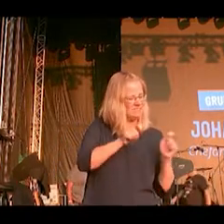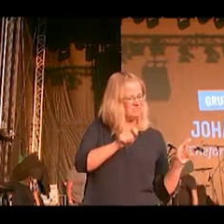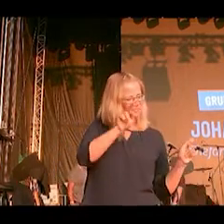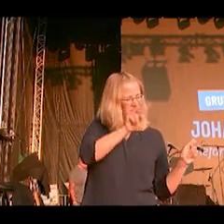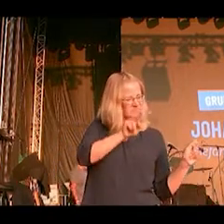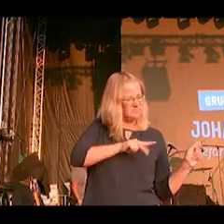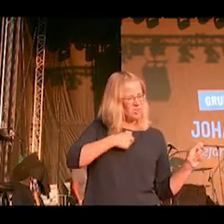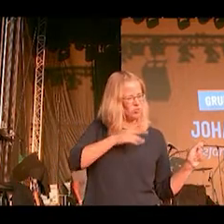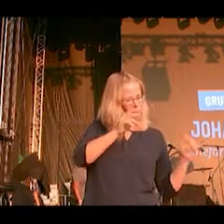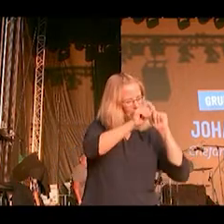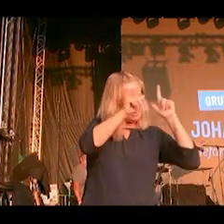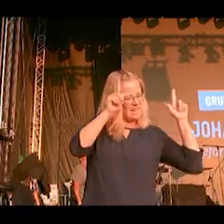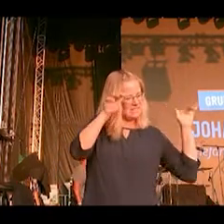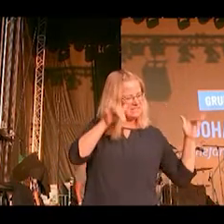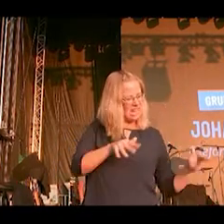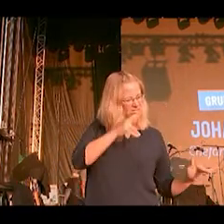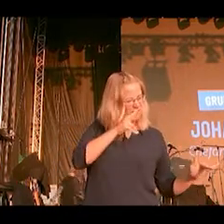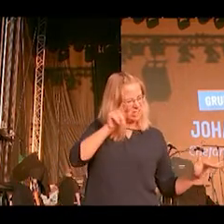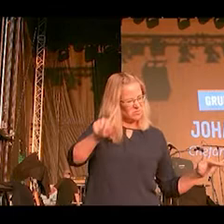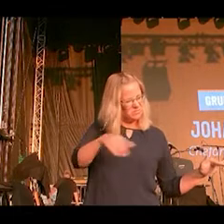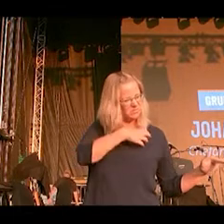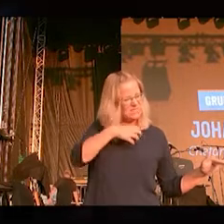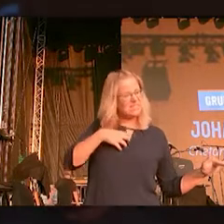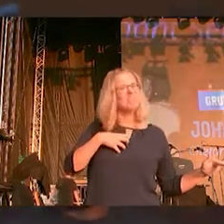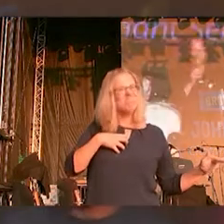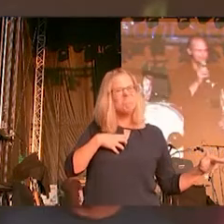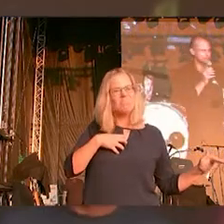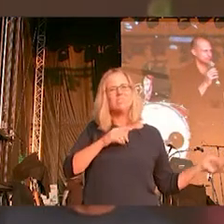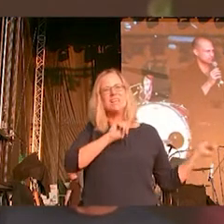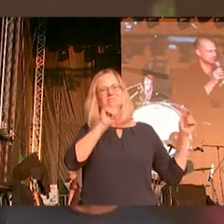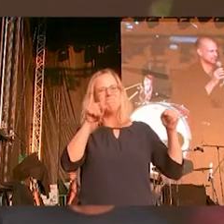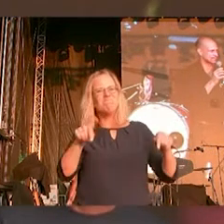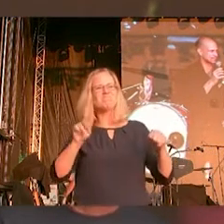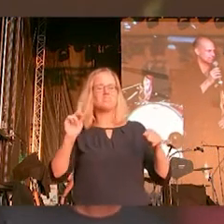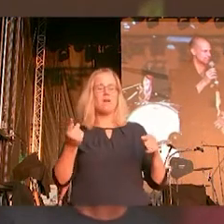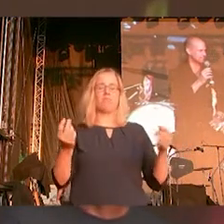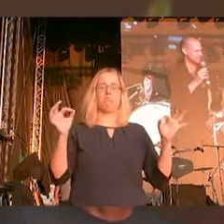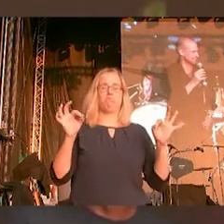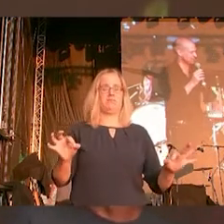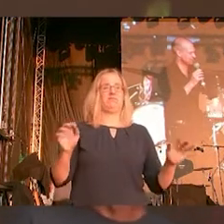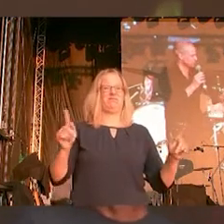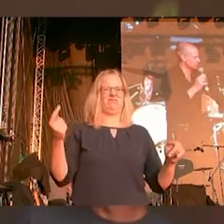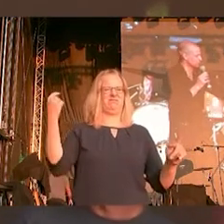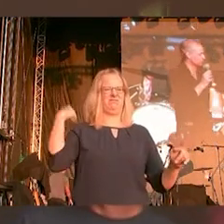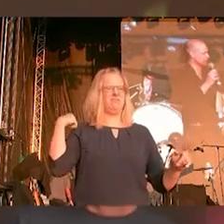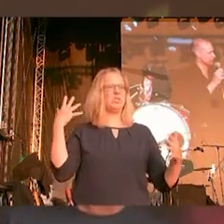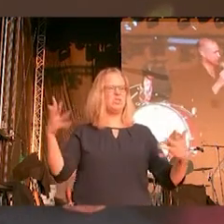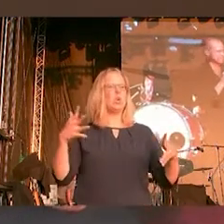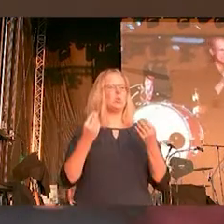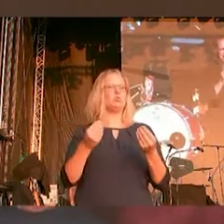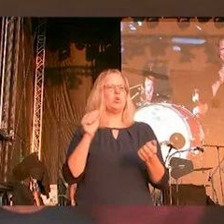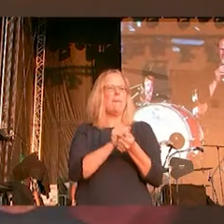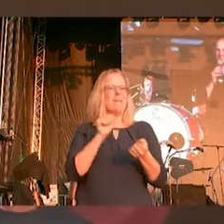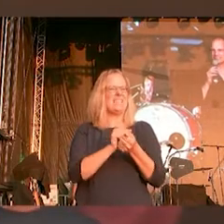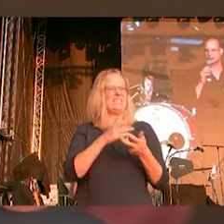etwas vorgefertigte Meinung hatte. Und ich muss sagen, nach dem bisschen Sachsen-Bashing und Dresden-Bashing, das hier subkutan immer